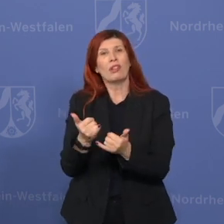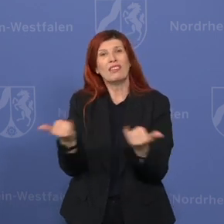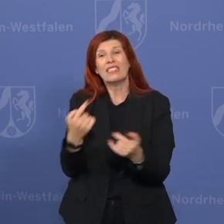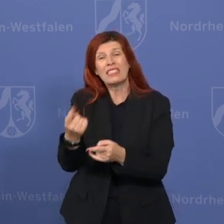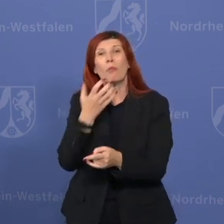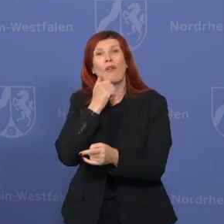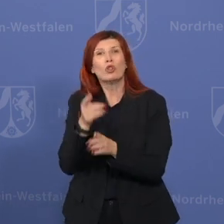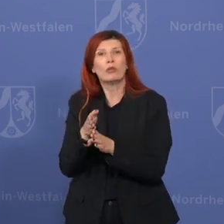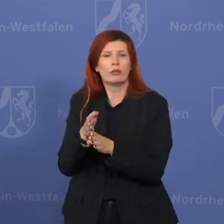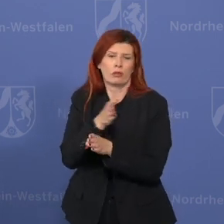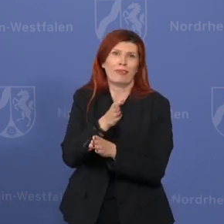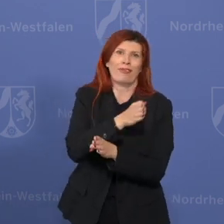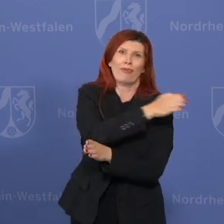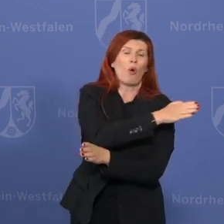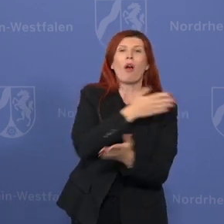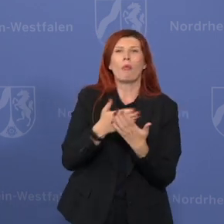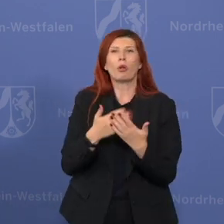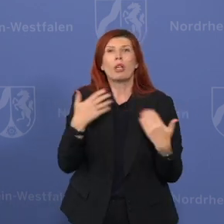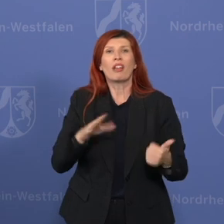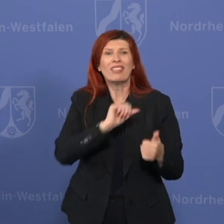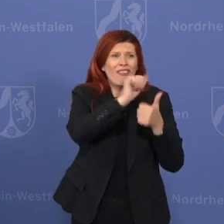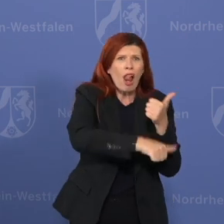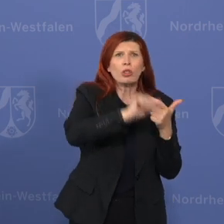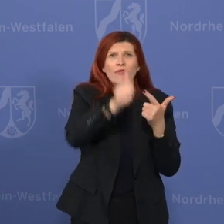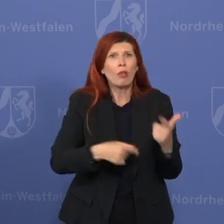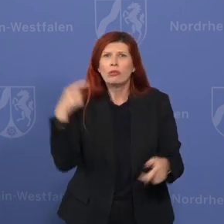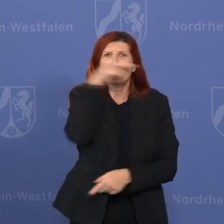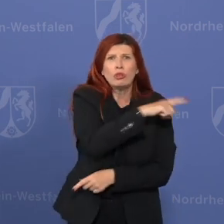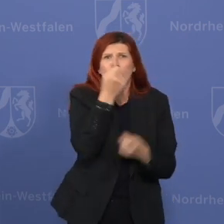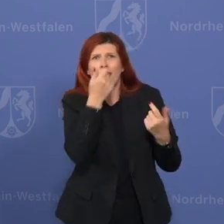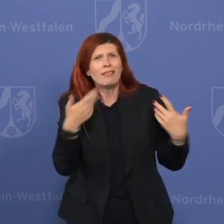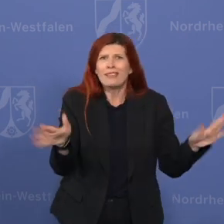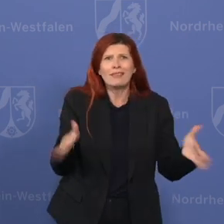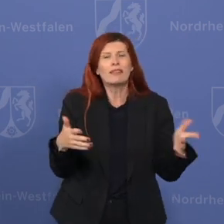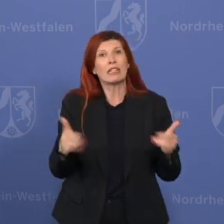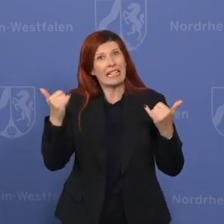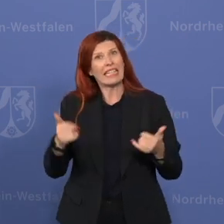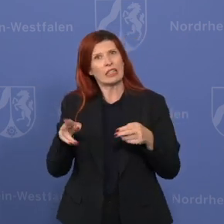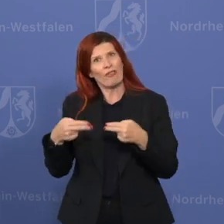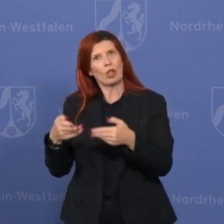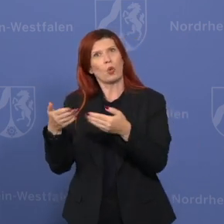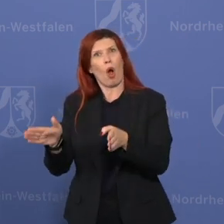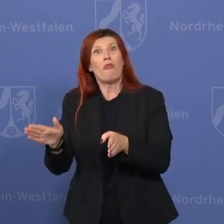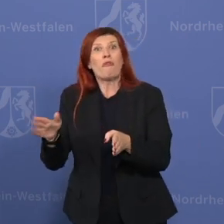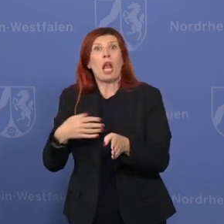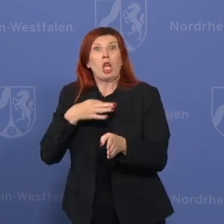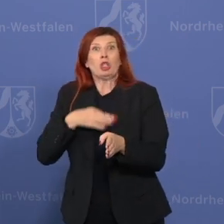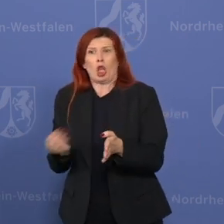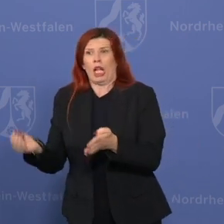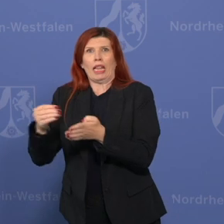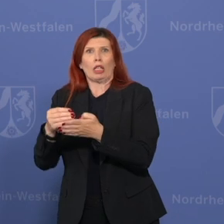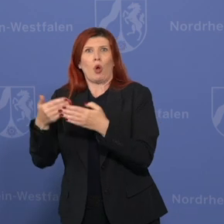verkaufsoffene Sonntage möglicherweise nachholen zu können. Das halte ich durchaus für einen Punkt, über den man reden